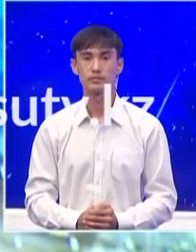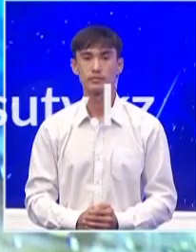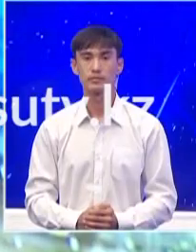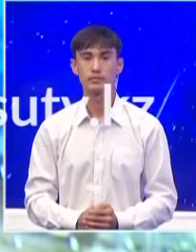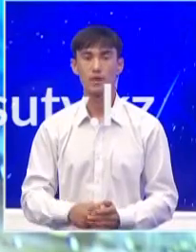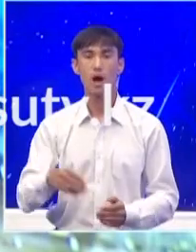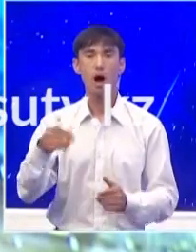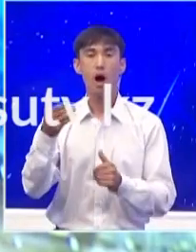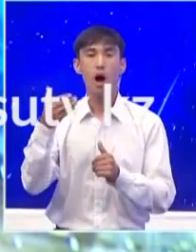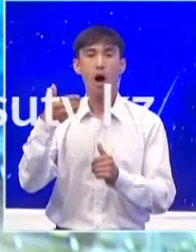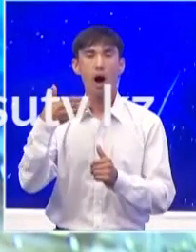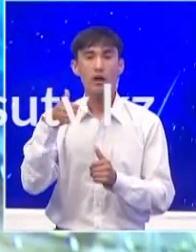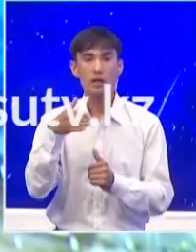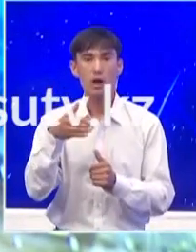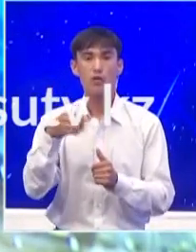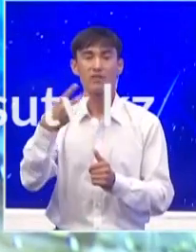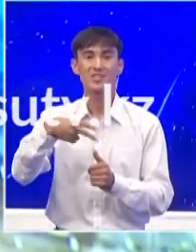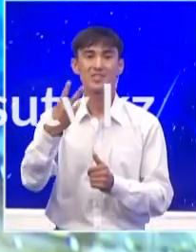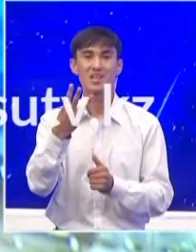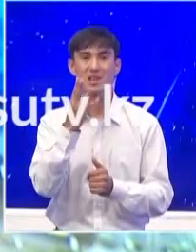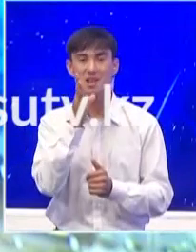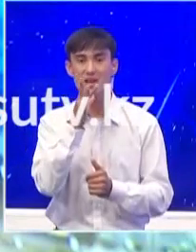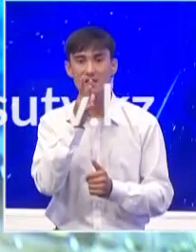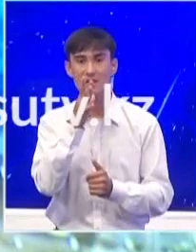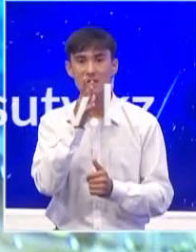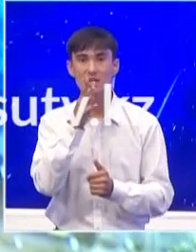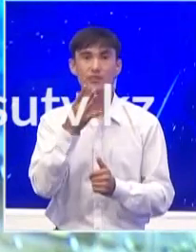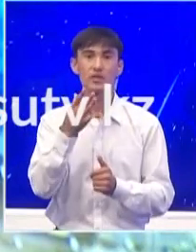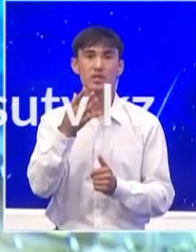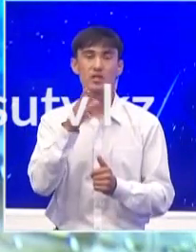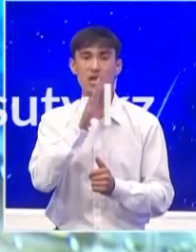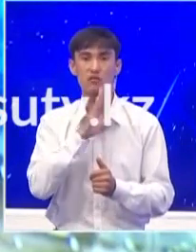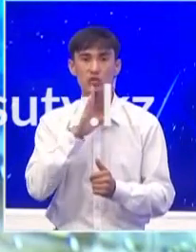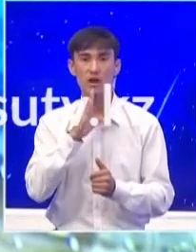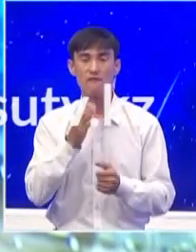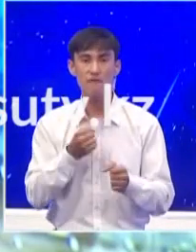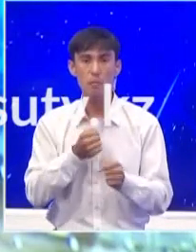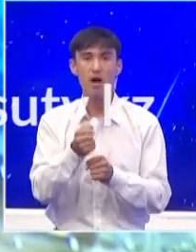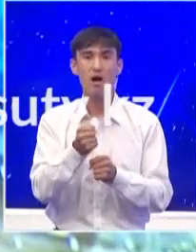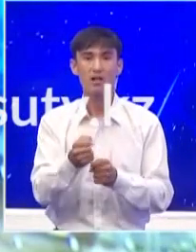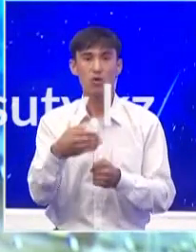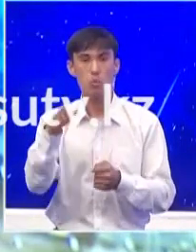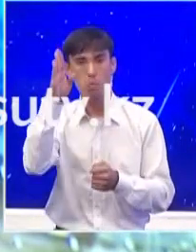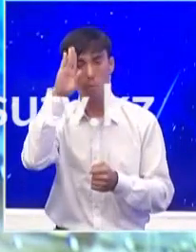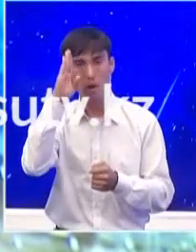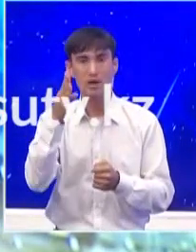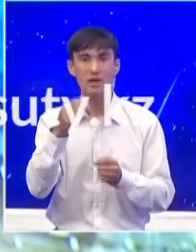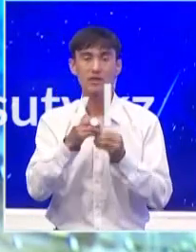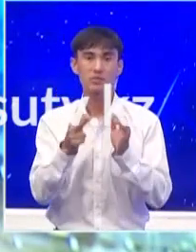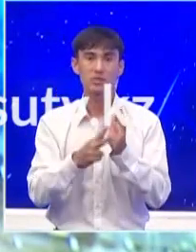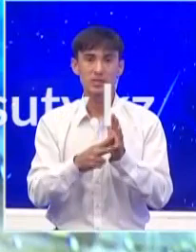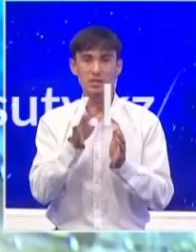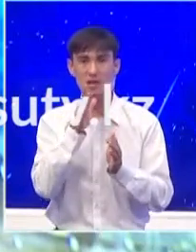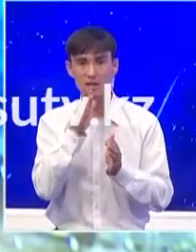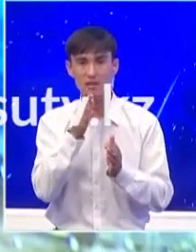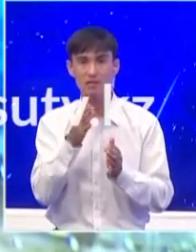в атырау 21-летняя девушка вымогала деньги у 18-летнего парня сначала она взяла у него два миллиона тенге а потом